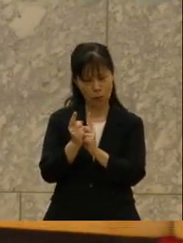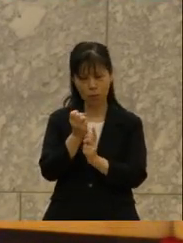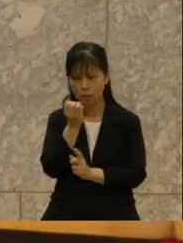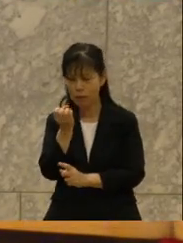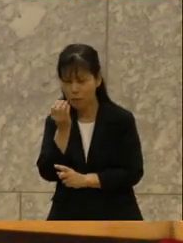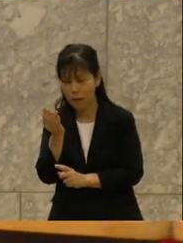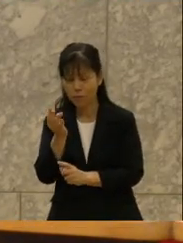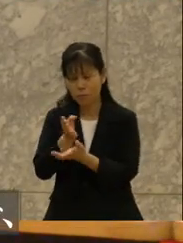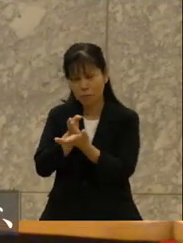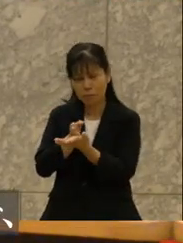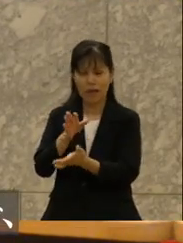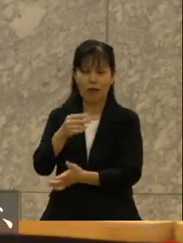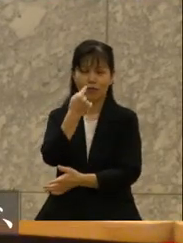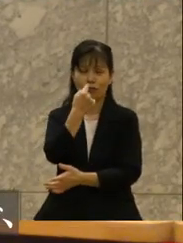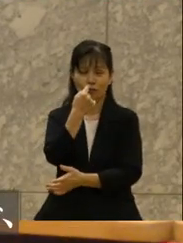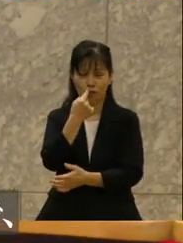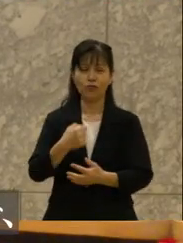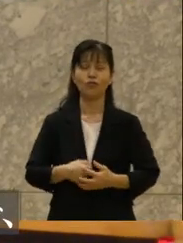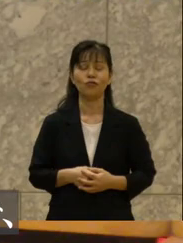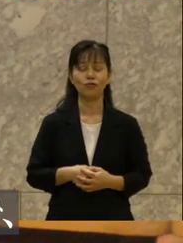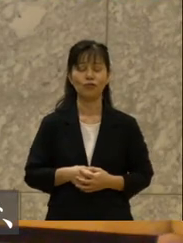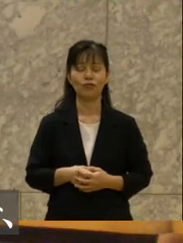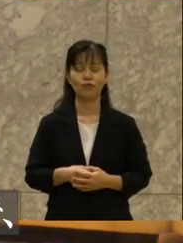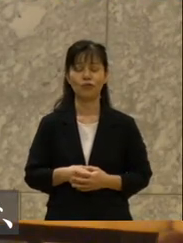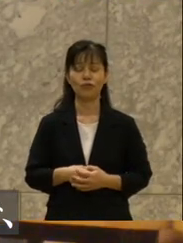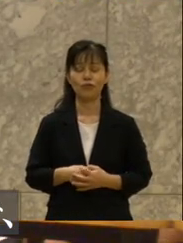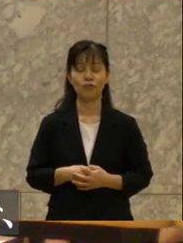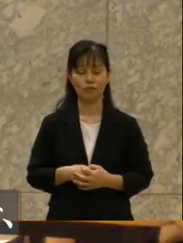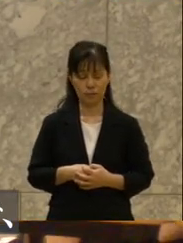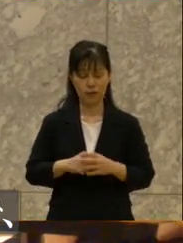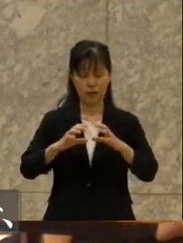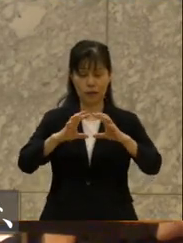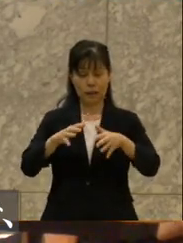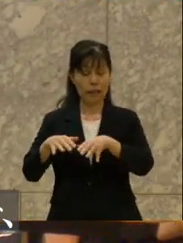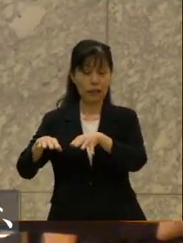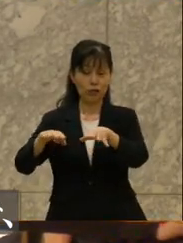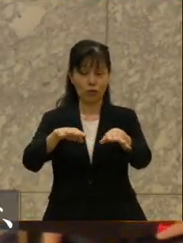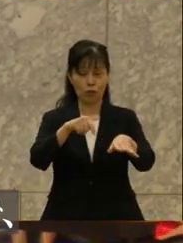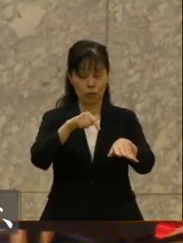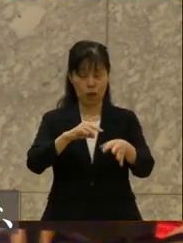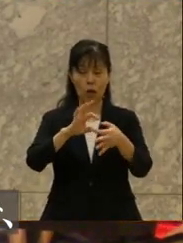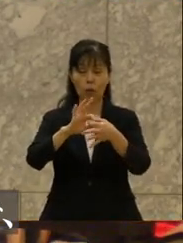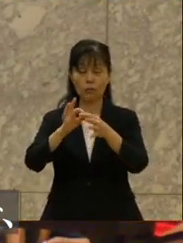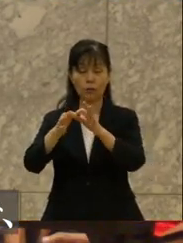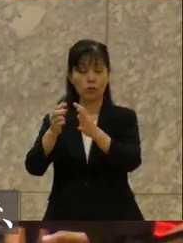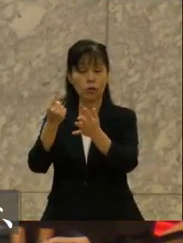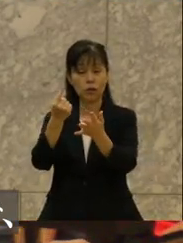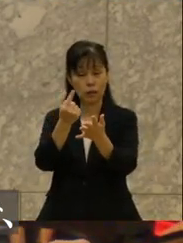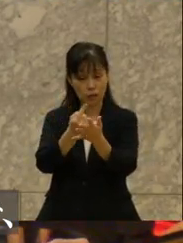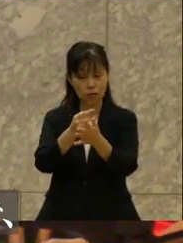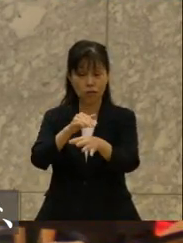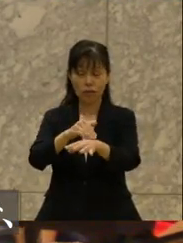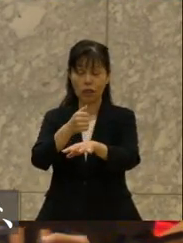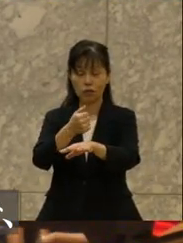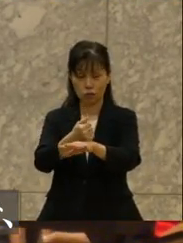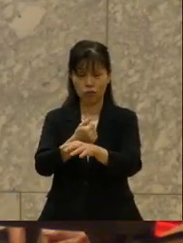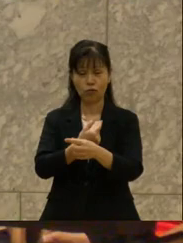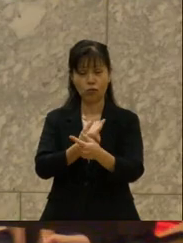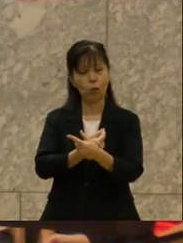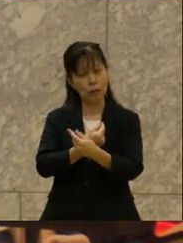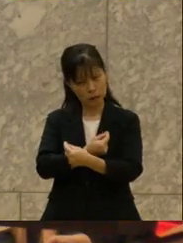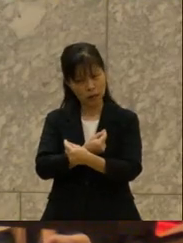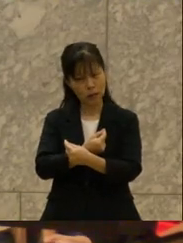そのやっぱりなかなか世界陸上とかオリンピックに出てる選手同士